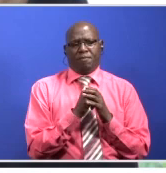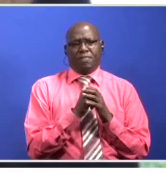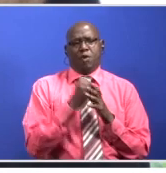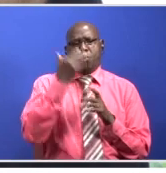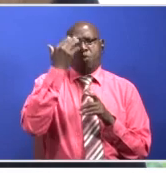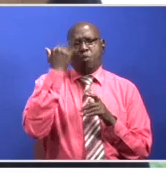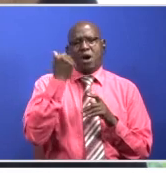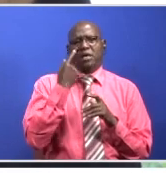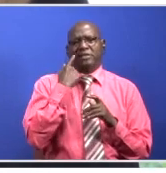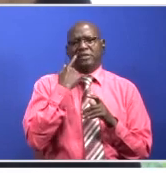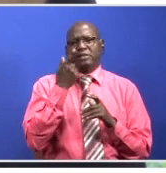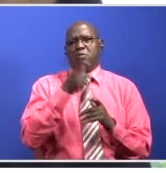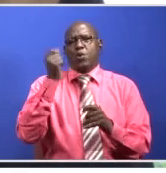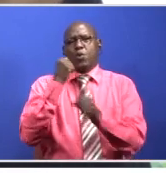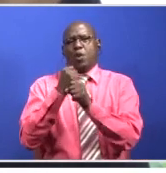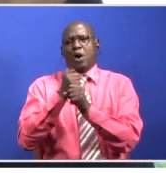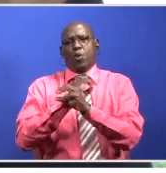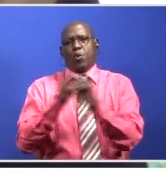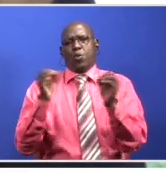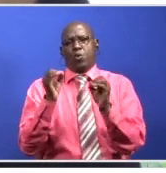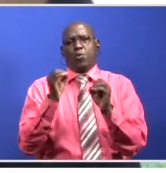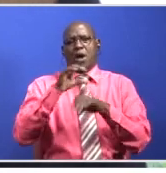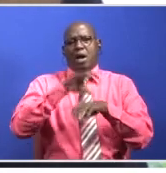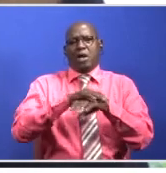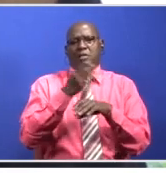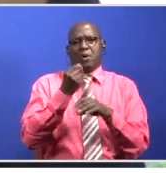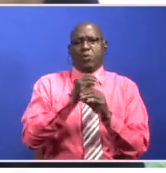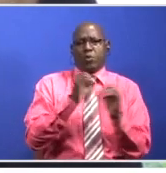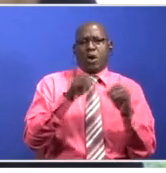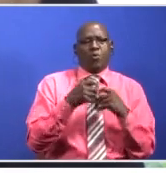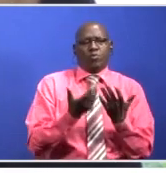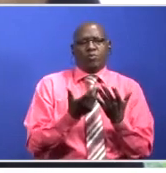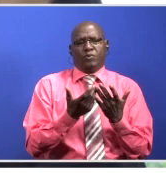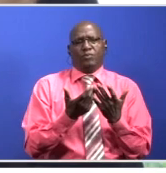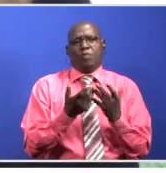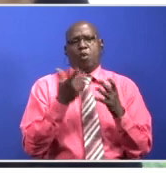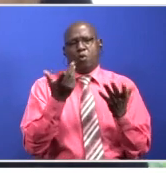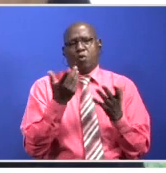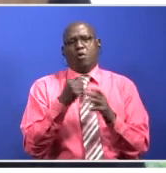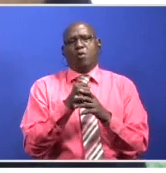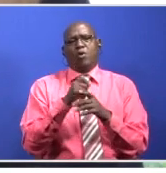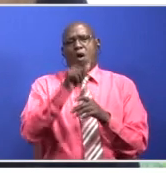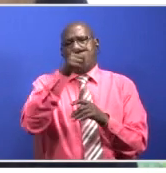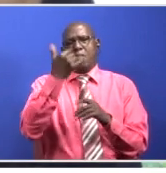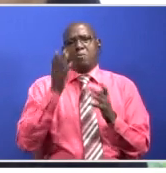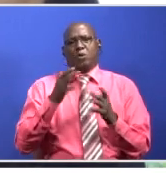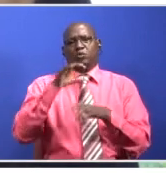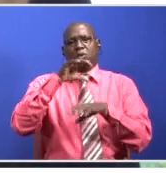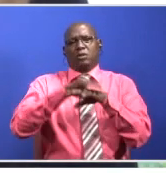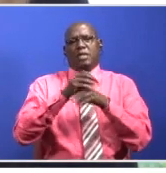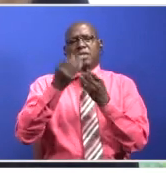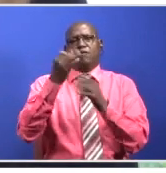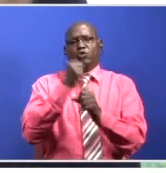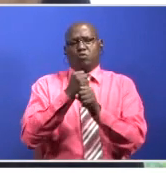kibarua. Sasa nikiwacha kwenda kibarua leo sitapata kitu, au pengine hiyo kibarua kuwekwa mtu mwingine. Kwa hivyo nilikuwa tu